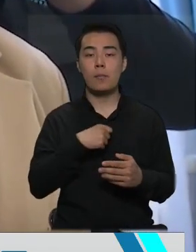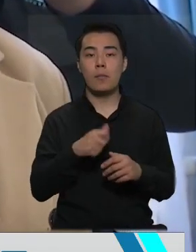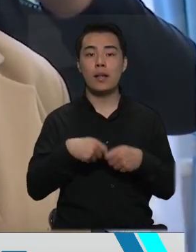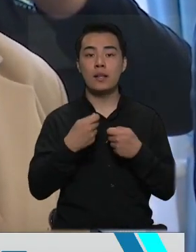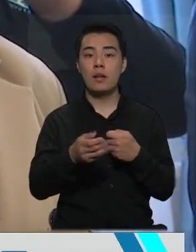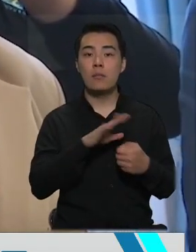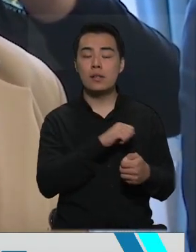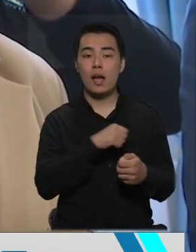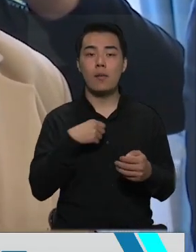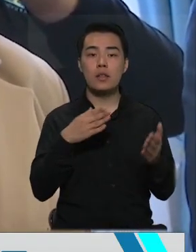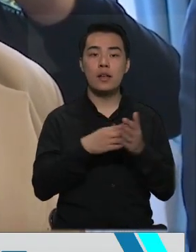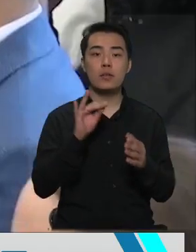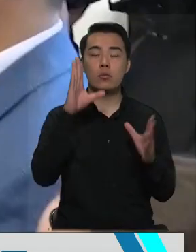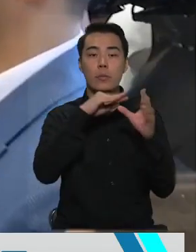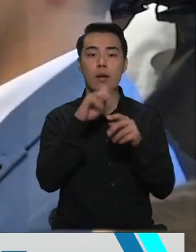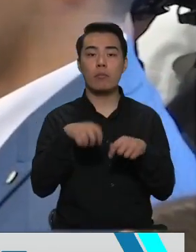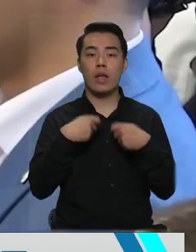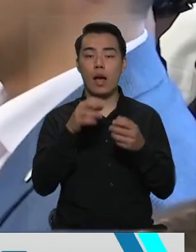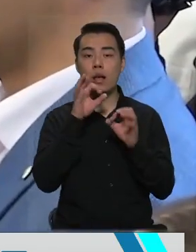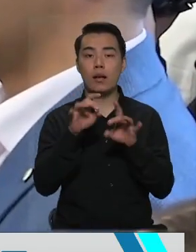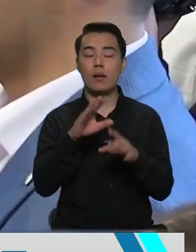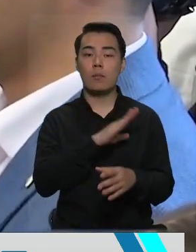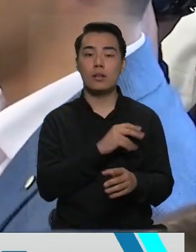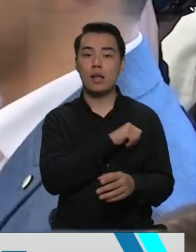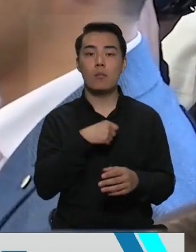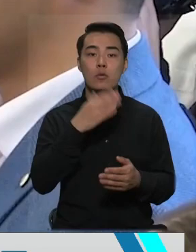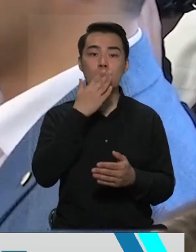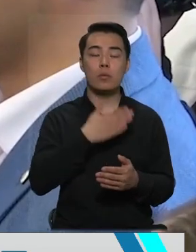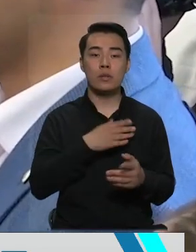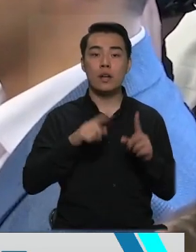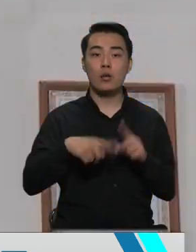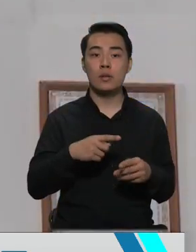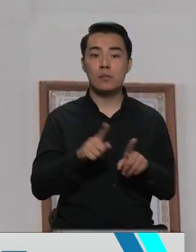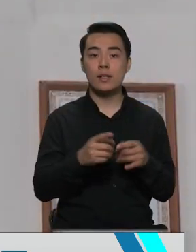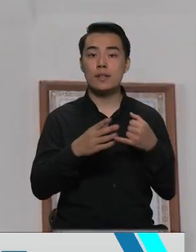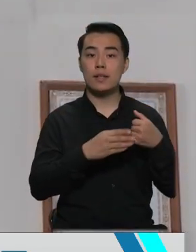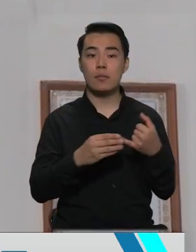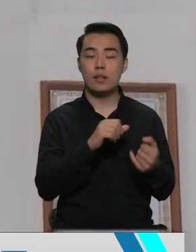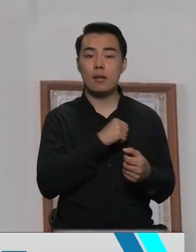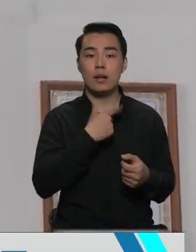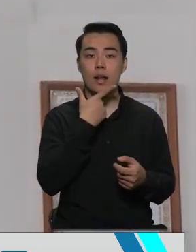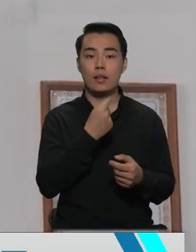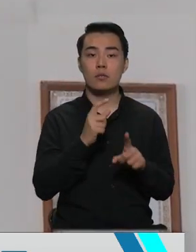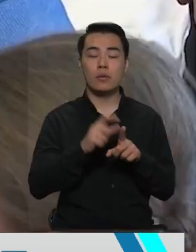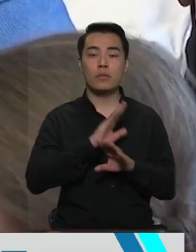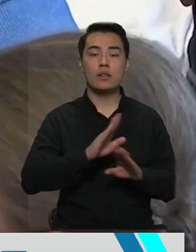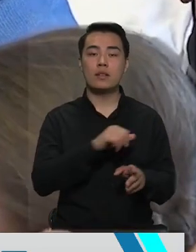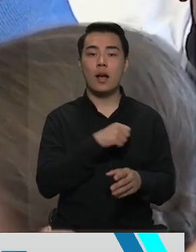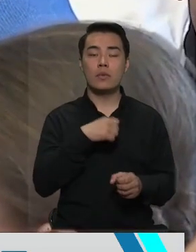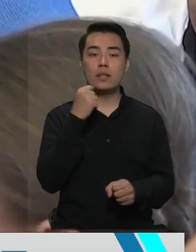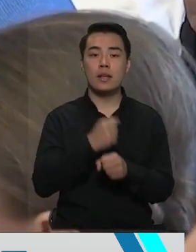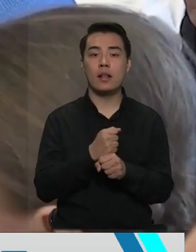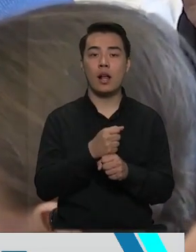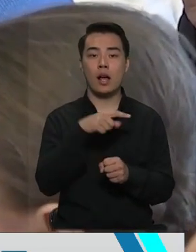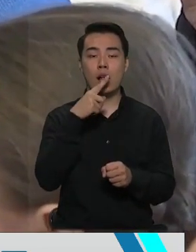своими достижениями и успехами каждый из них знает что любовь к родной земле начинается не с красивых слов а с реальных дел и внести